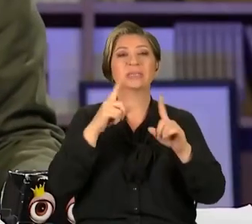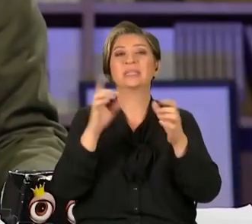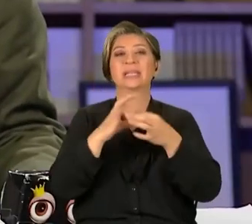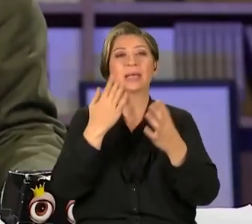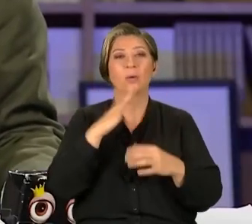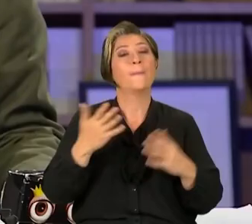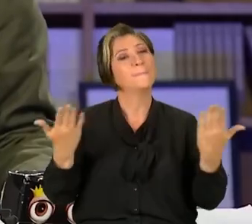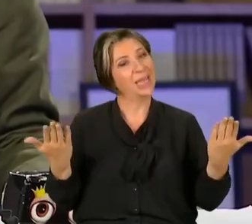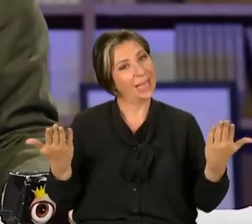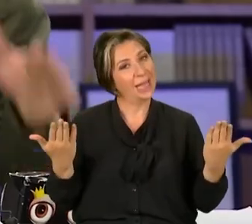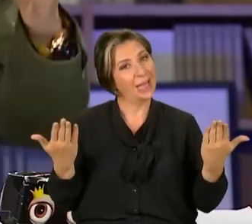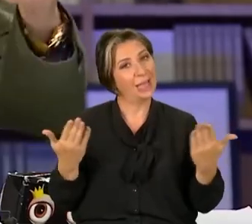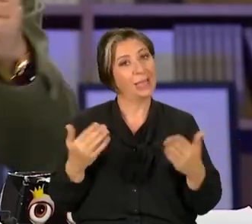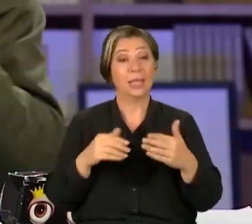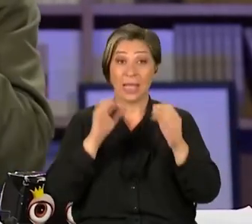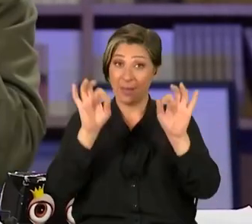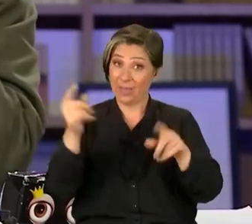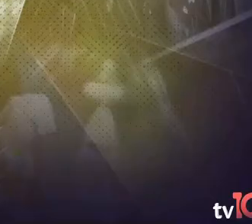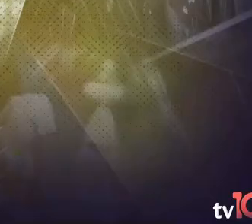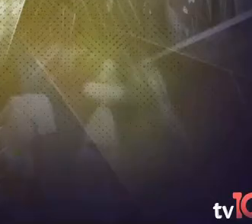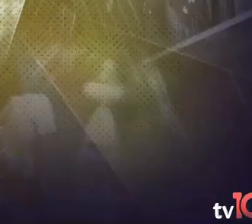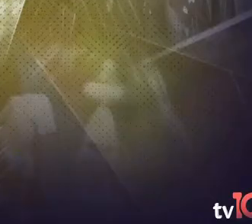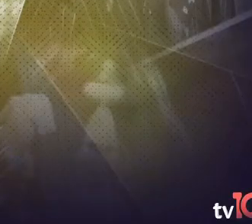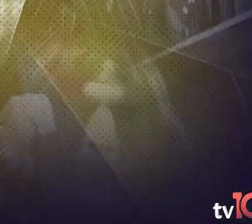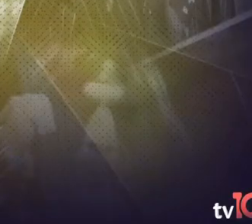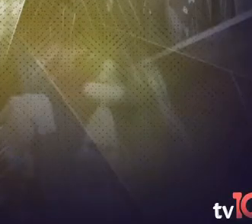başka bir nedenden Pekala teşekkür ederim